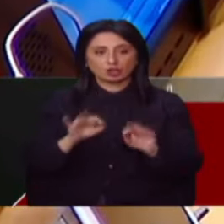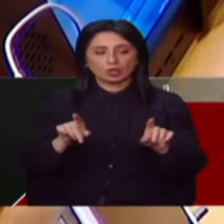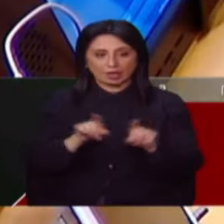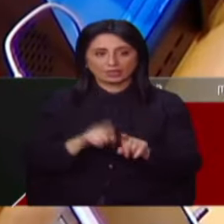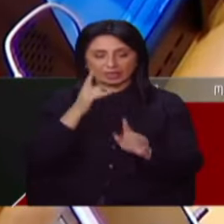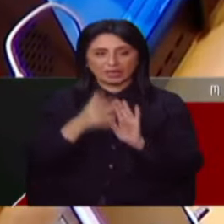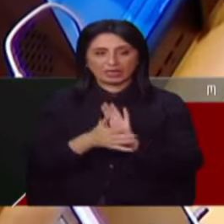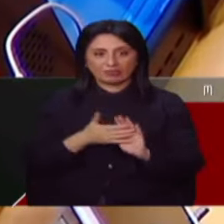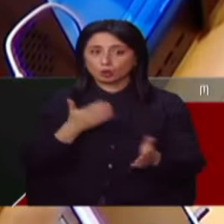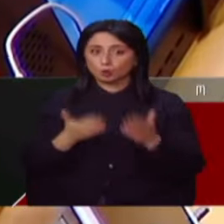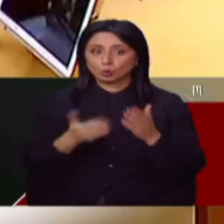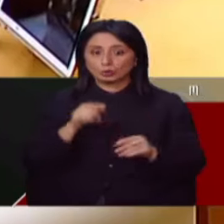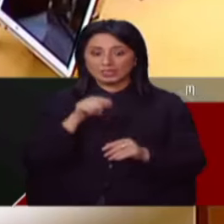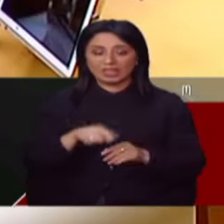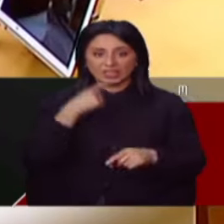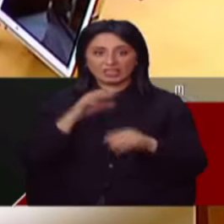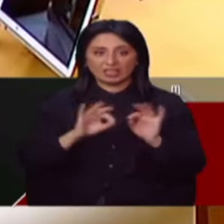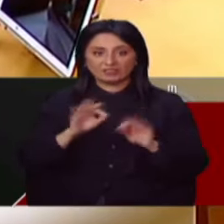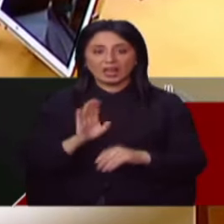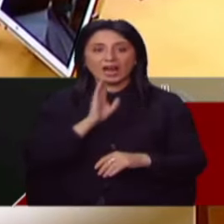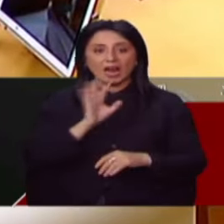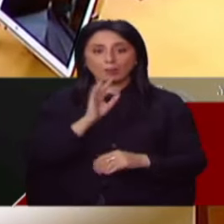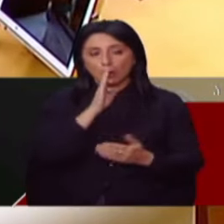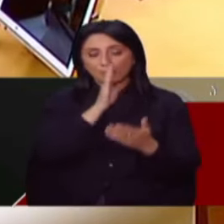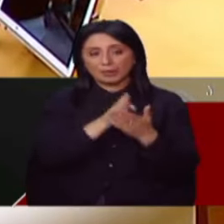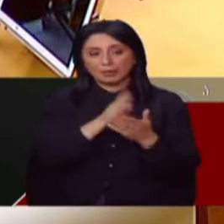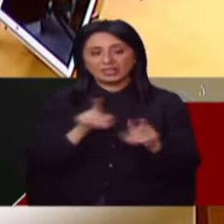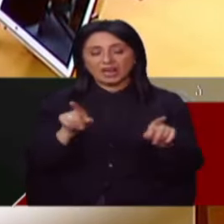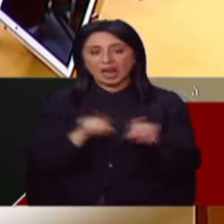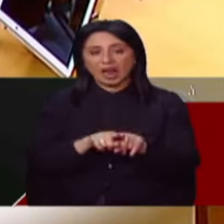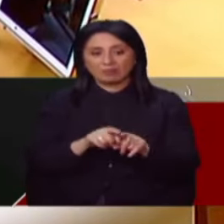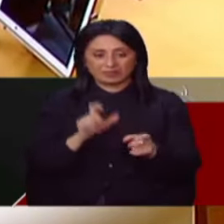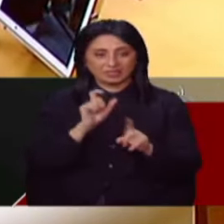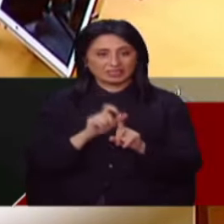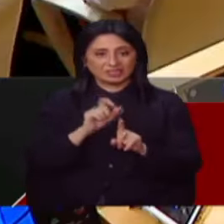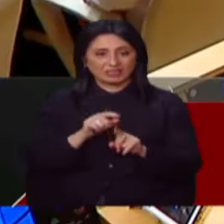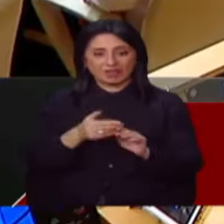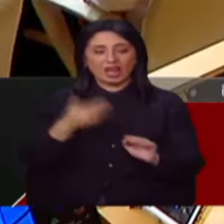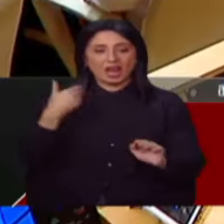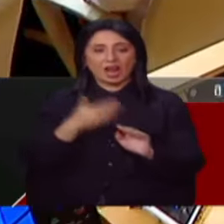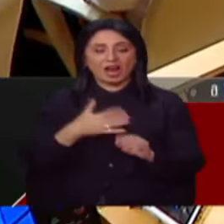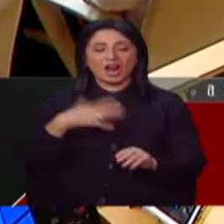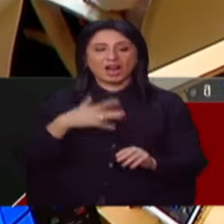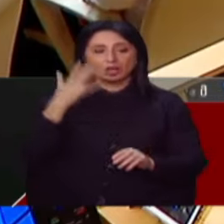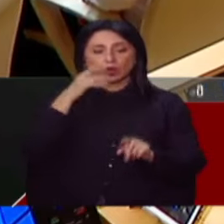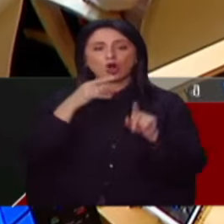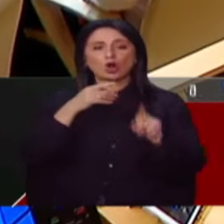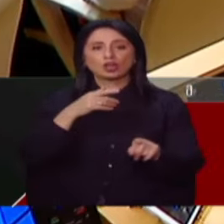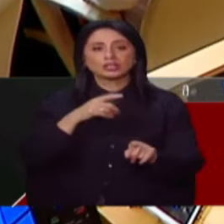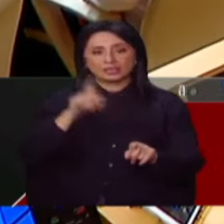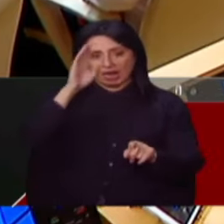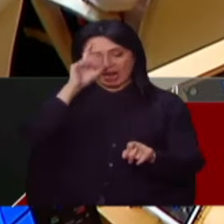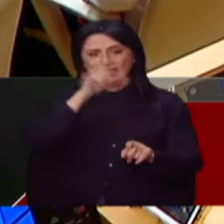ასე გაიგეს. თუმცა იქვე აღნიშნავენ, რომ ქალებთან მიმართებაში მსგავსი დამოკიდებულება აქამდე ქართული ოცნების